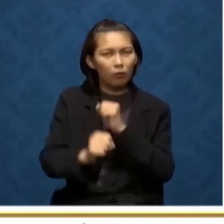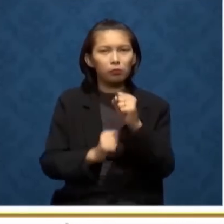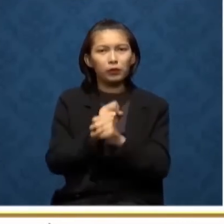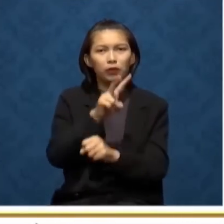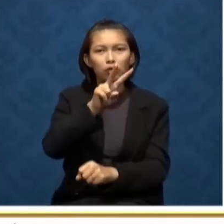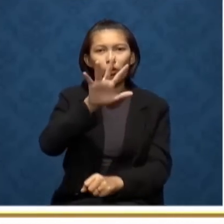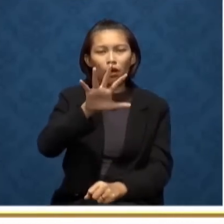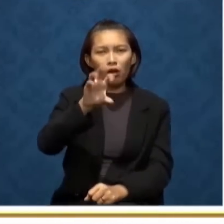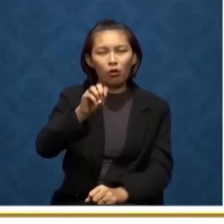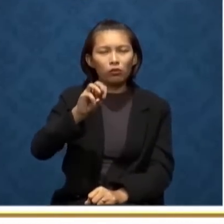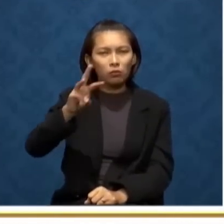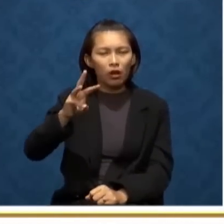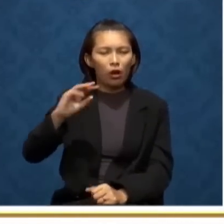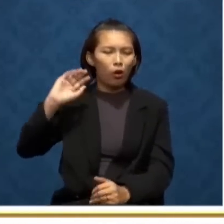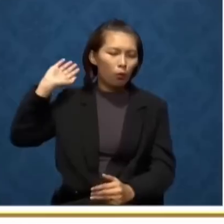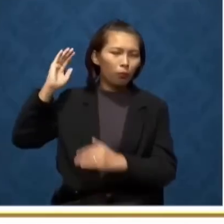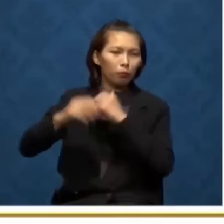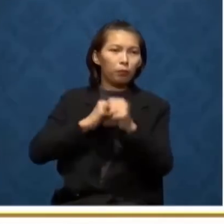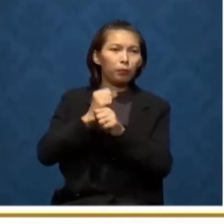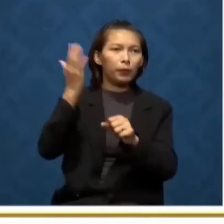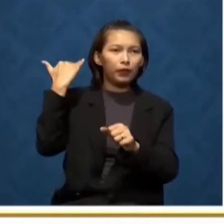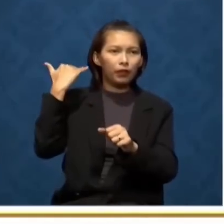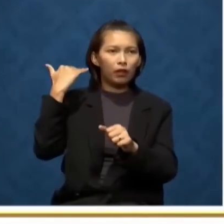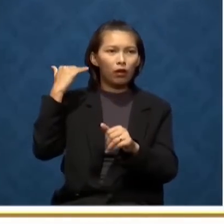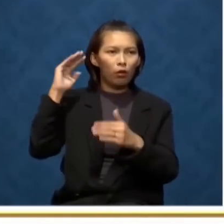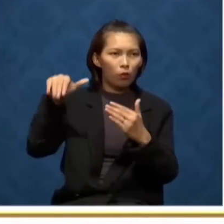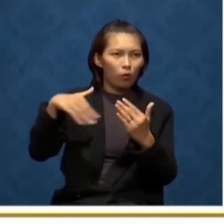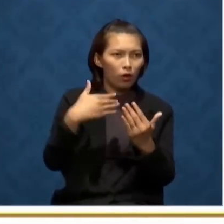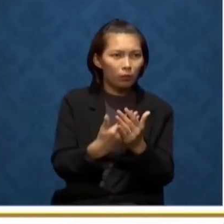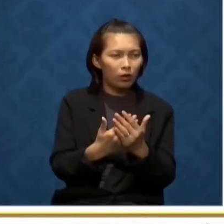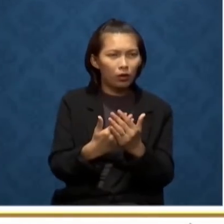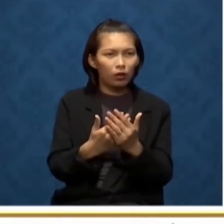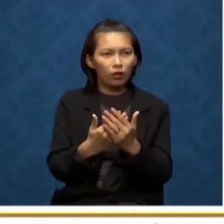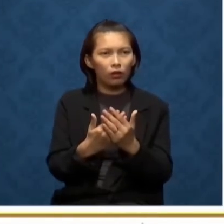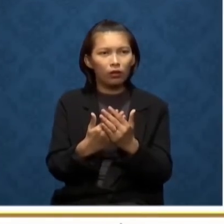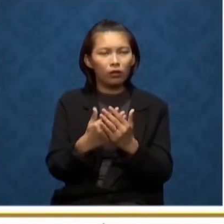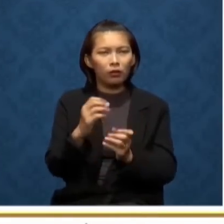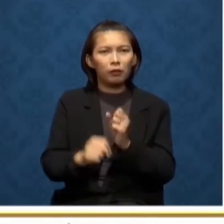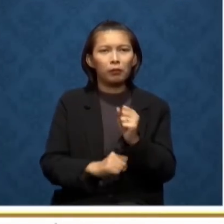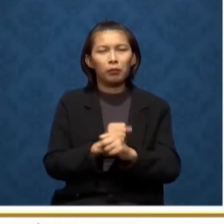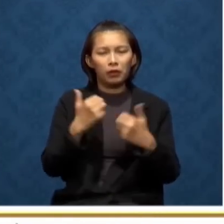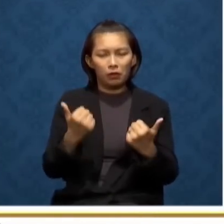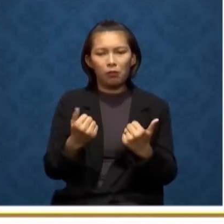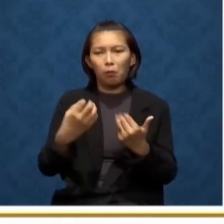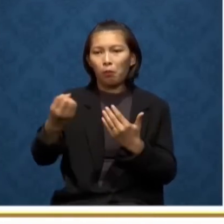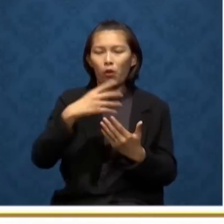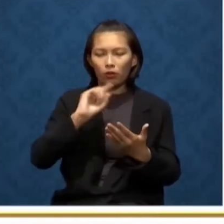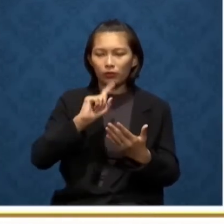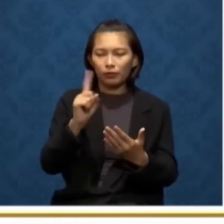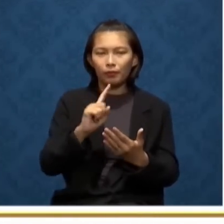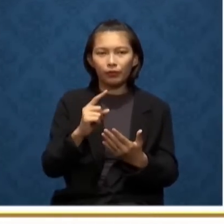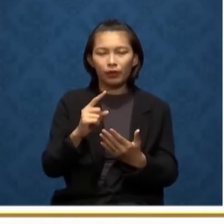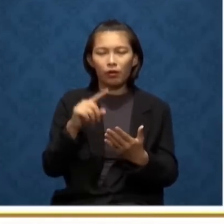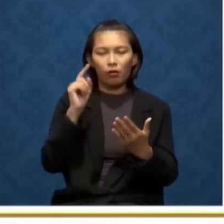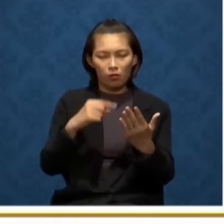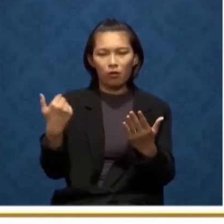ผมขอสไดดวยนะครับระบุว่าได้รับเรื่องร้องเรีนการกระทำ